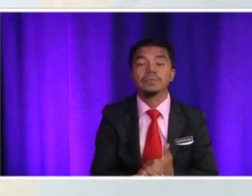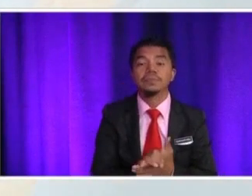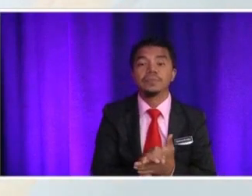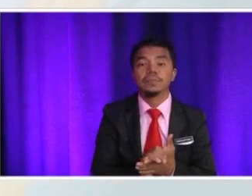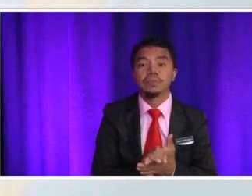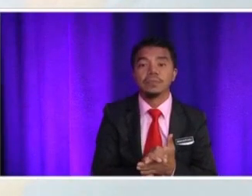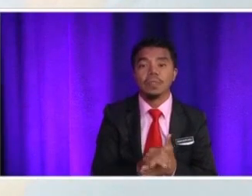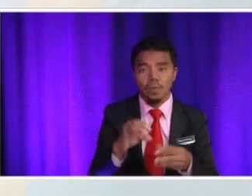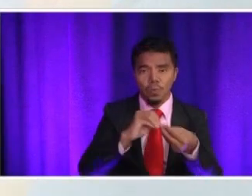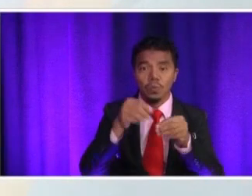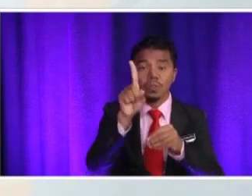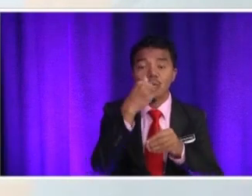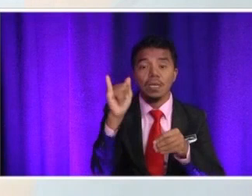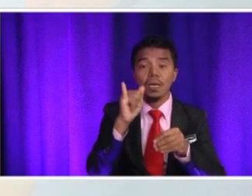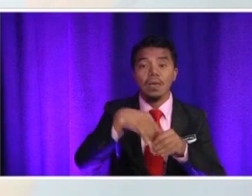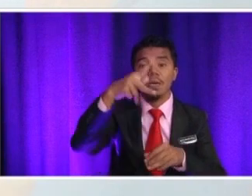dengan produk?